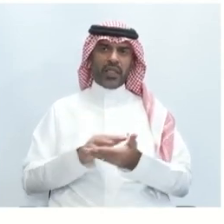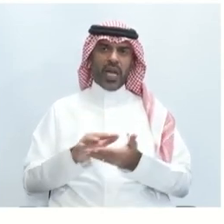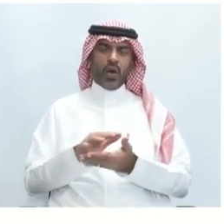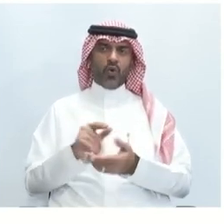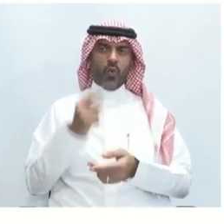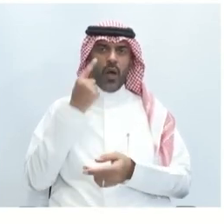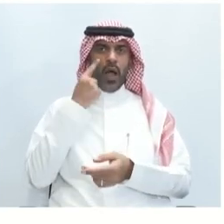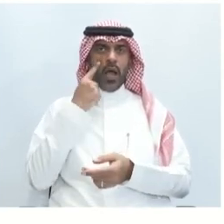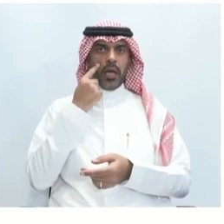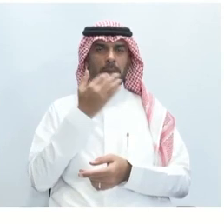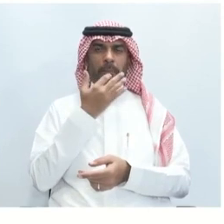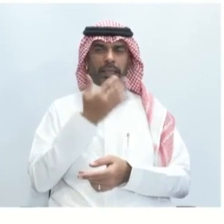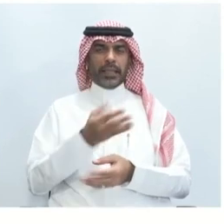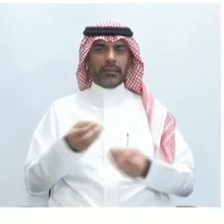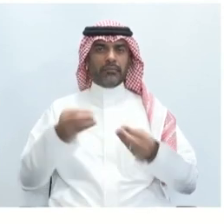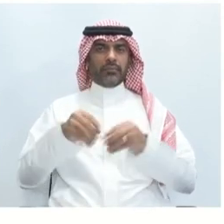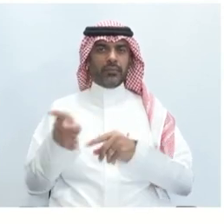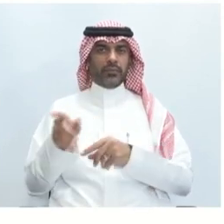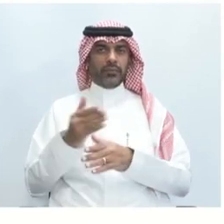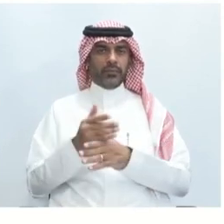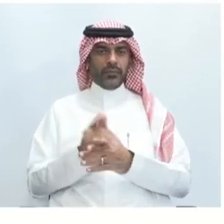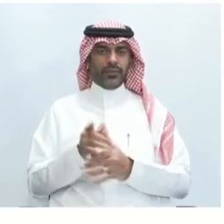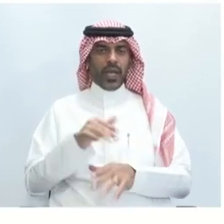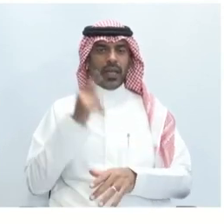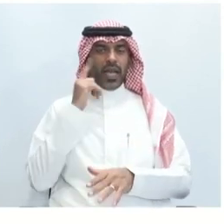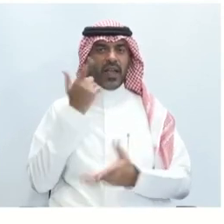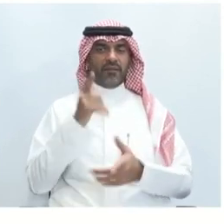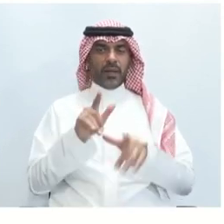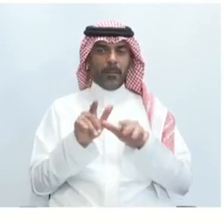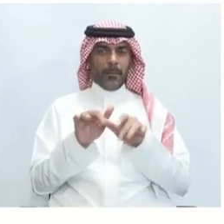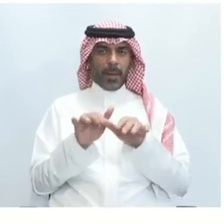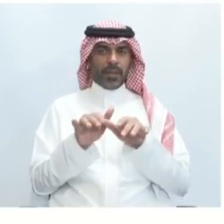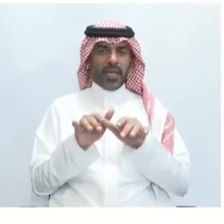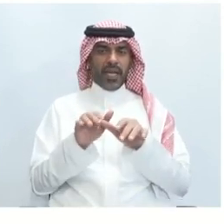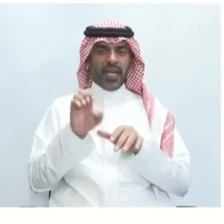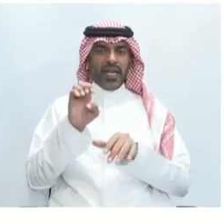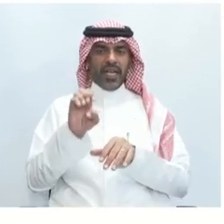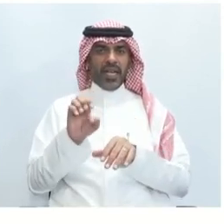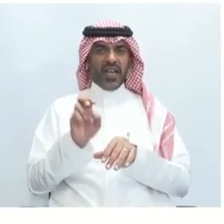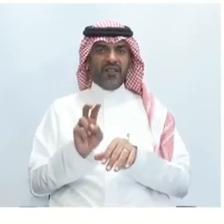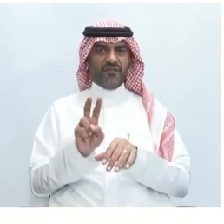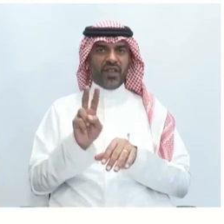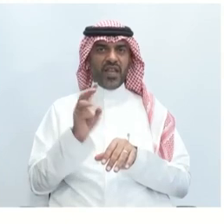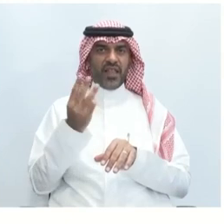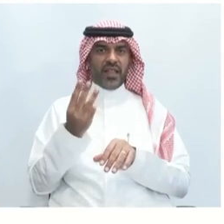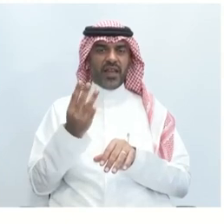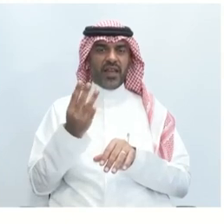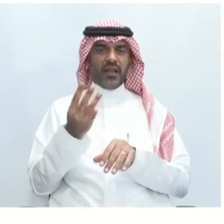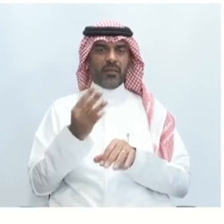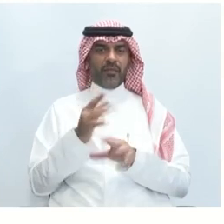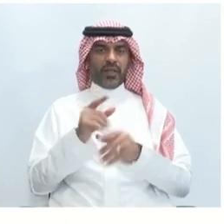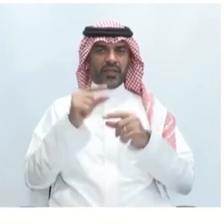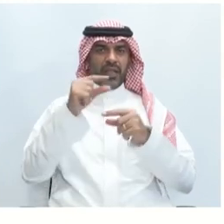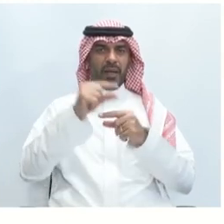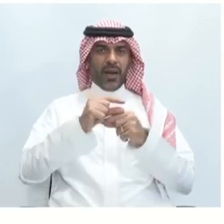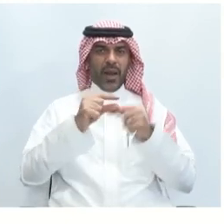حياتنا اليوميه ايضا سنتعلم كيفيه برمجه روبوت اي في ثري من خلال استخدام اللبنات البرمجيه للتحكم